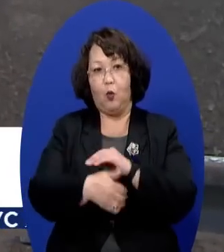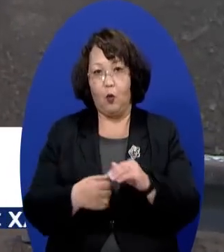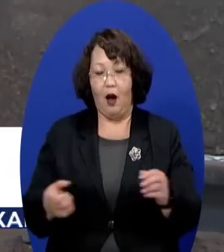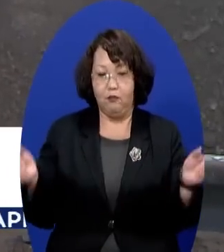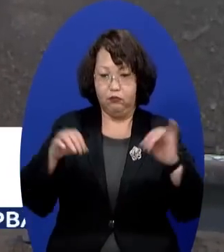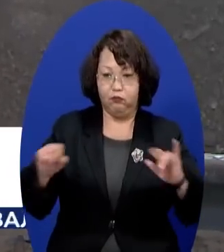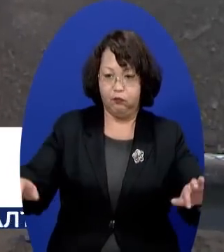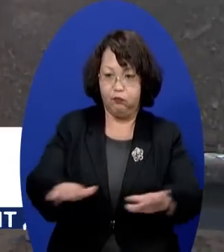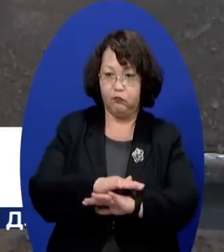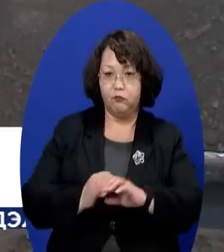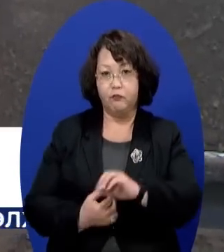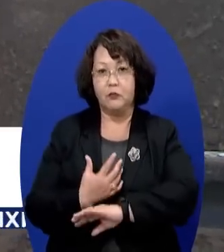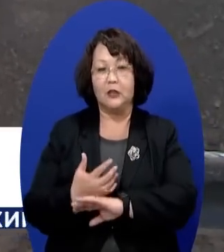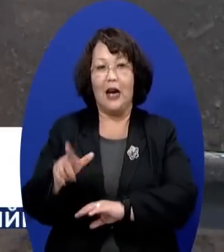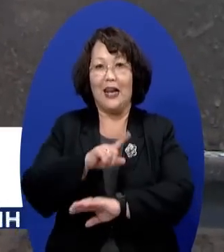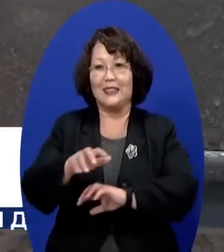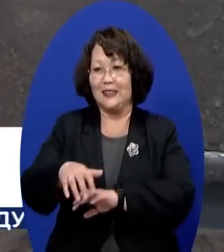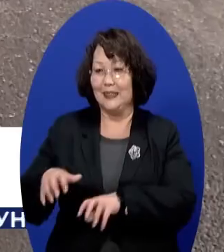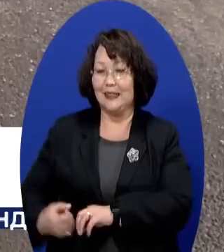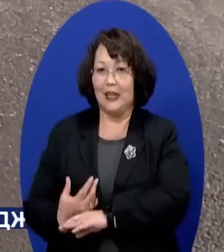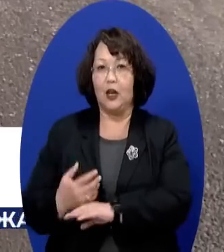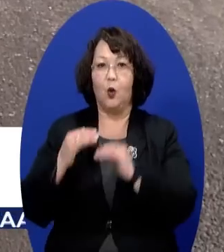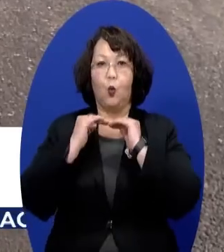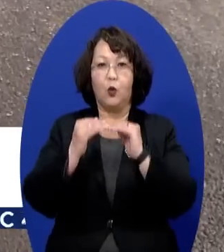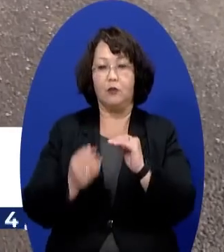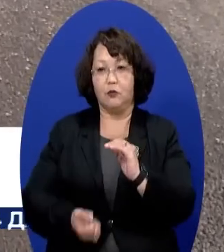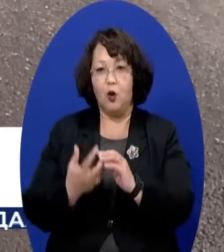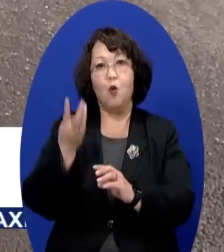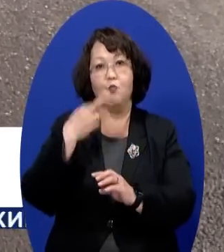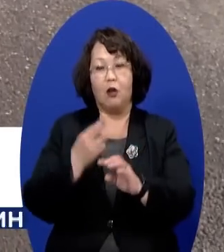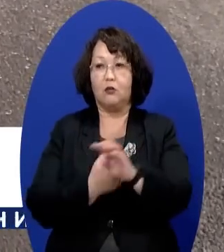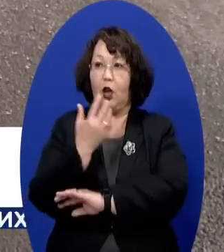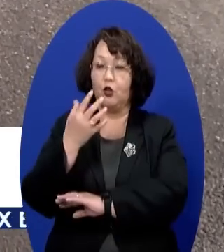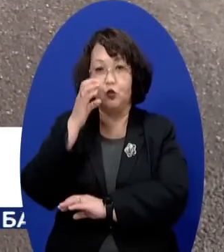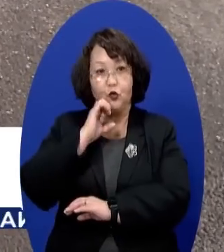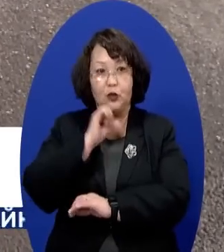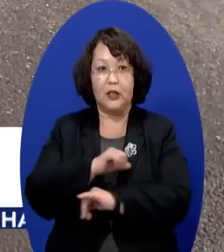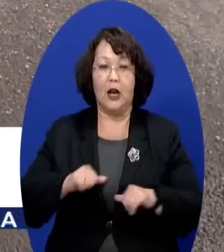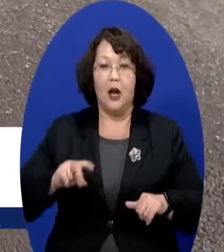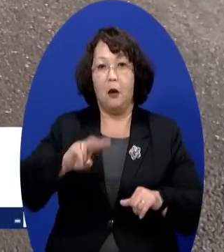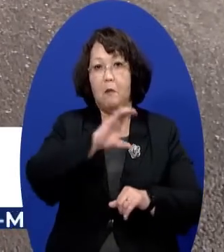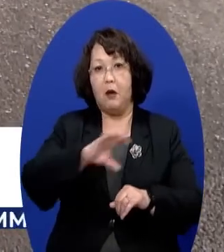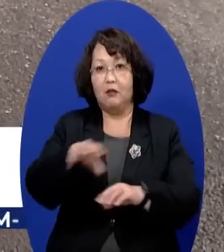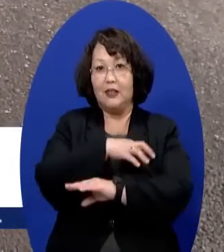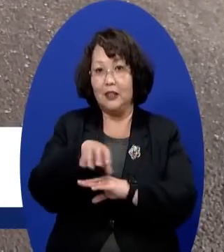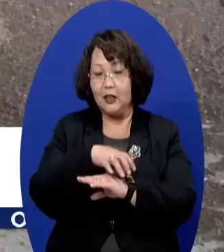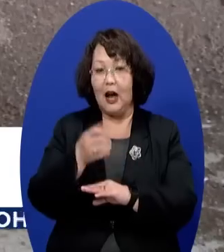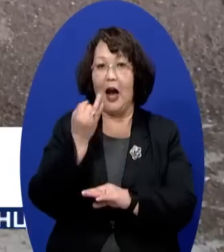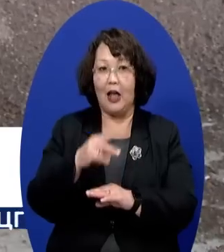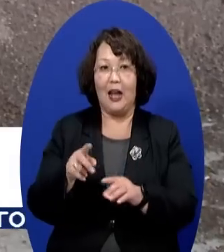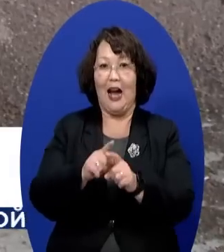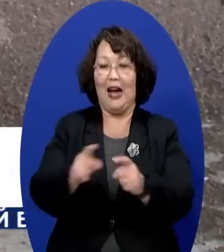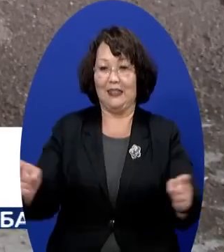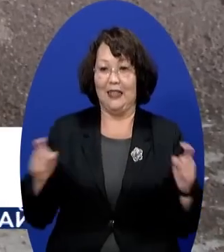сэргээлт, газар тариалан, хүлэмжийн аж ахуй эрхлэгчд мөн мод тарих сонирхолтой эргэн аж ахуй нэгжүүдээс гадна гэр хорооллын айлууд